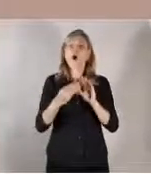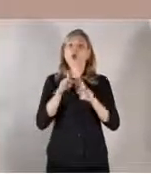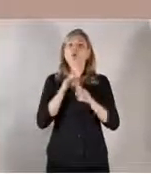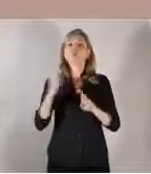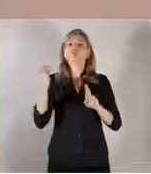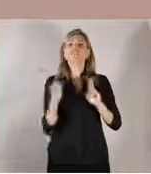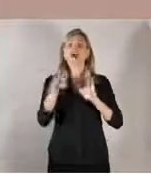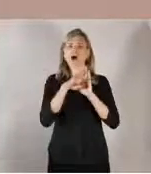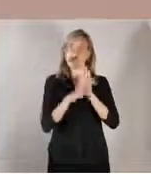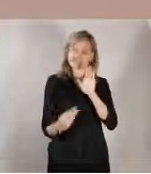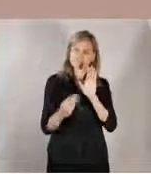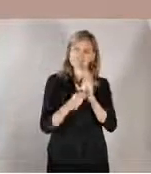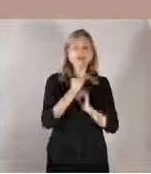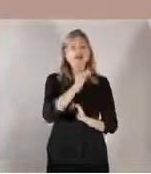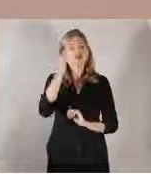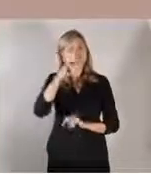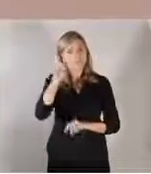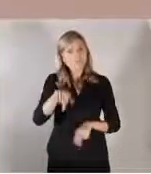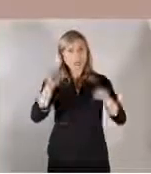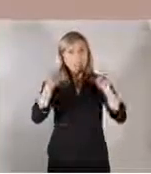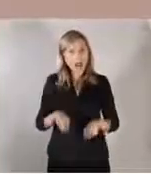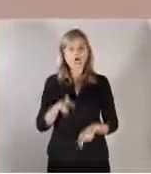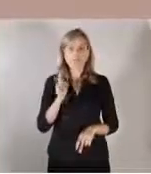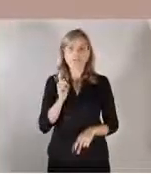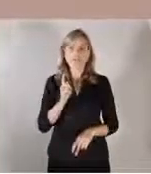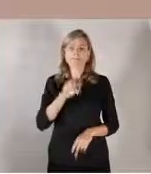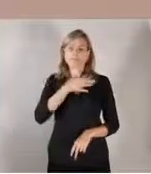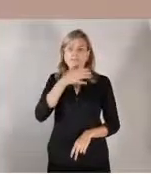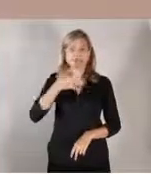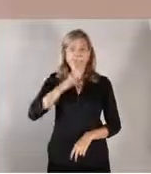www.hradeckralove.cz